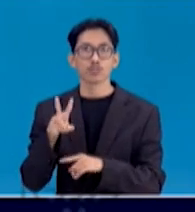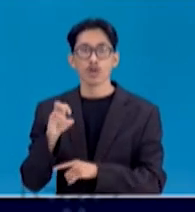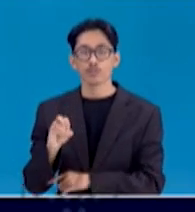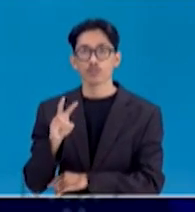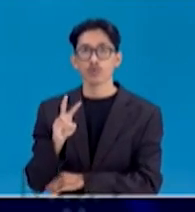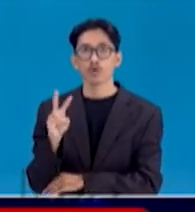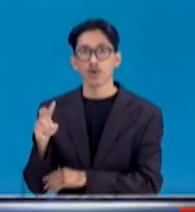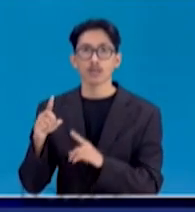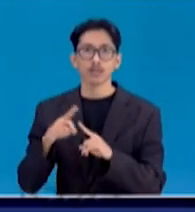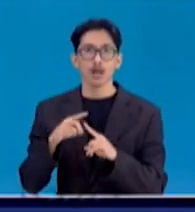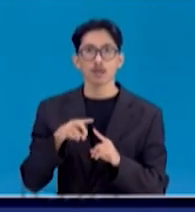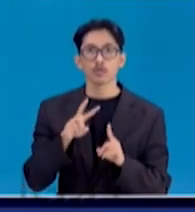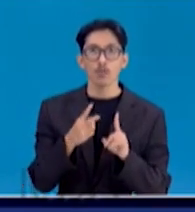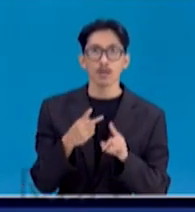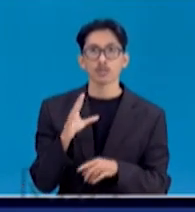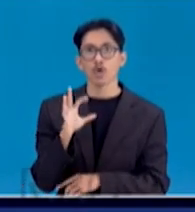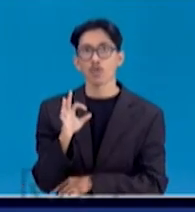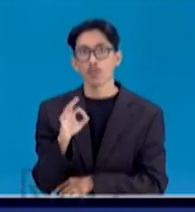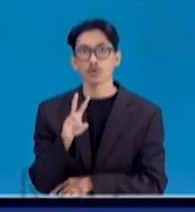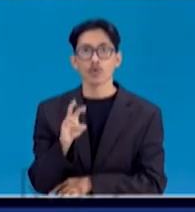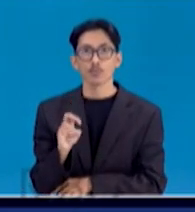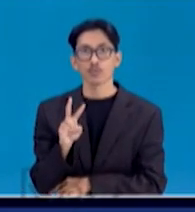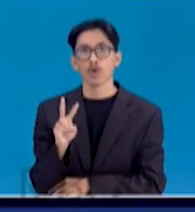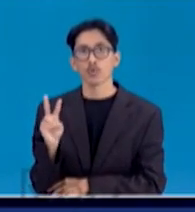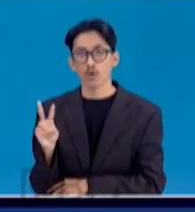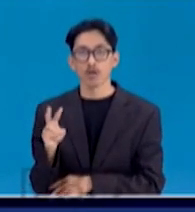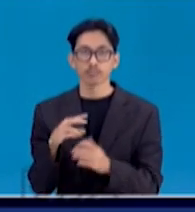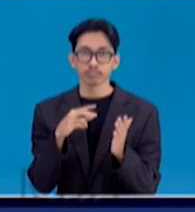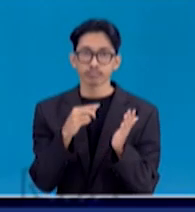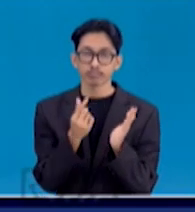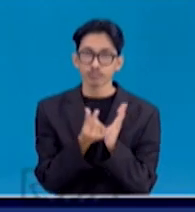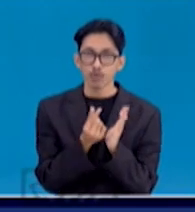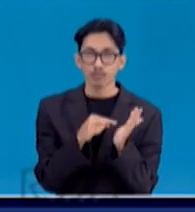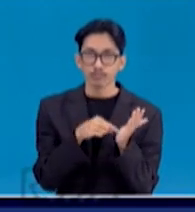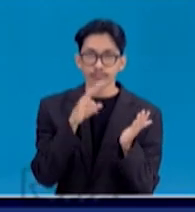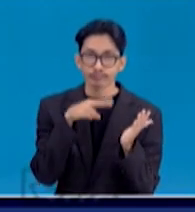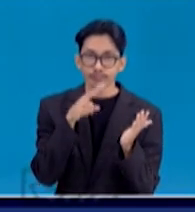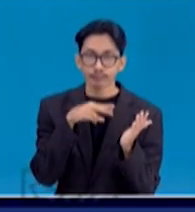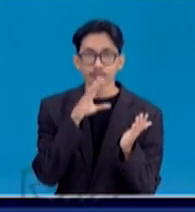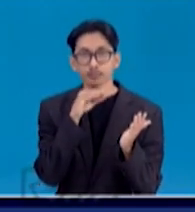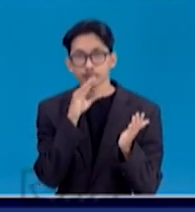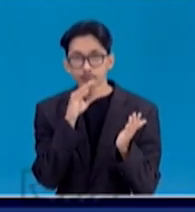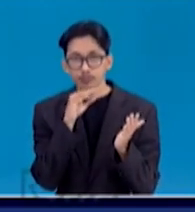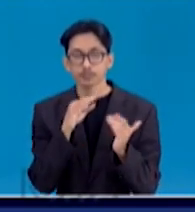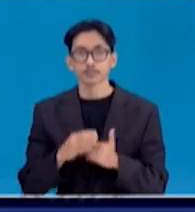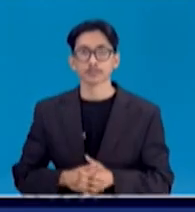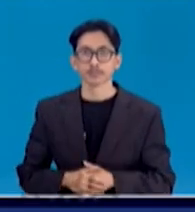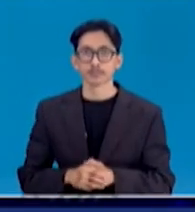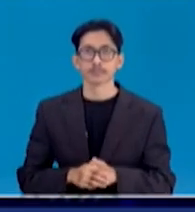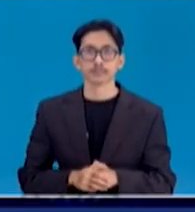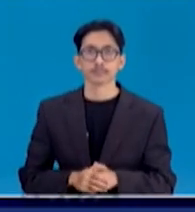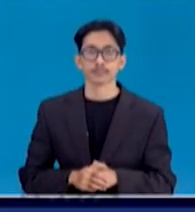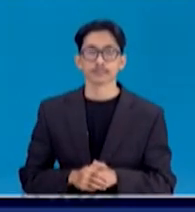LF.SKK.PIT.008.010.2022 tanggal 12 Oktober 2022 yang telah didaftarkan di Kepanitiaan Hukum Pengadilan Negeri Jakarta Selatan tanggal